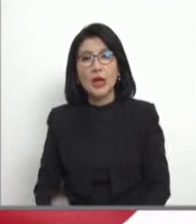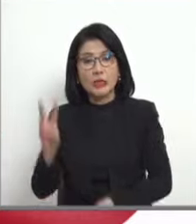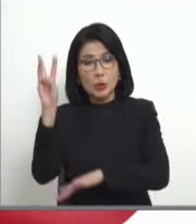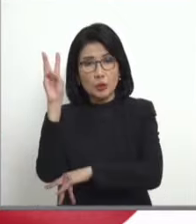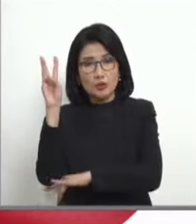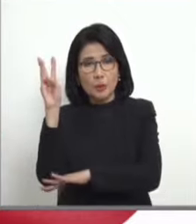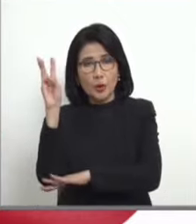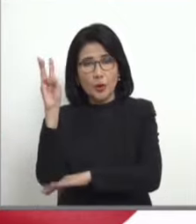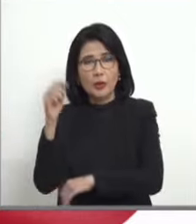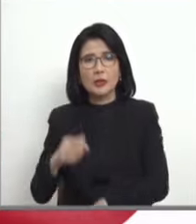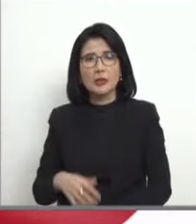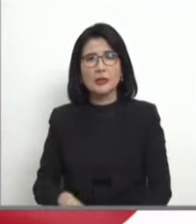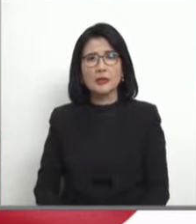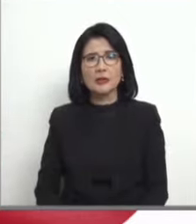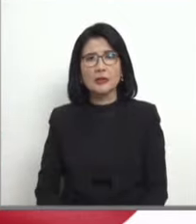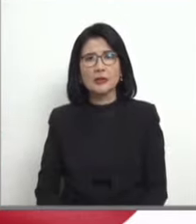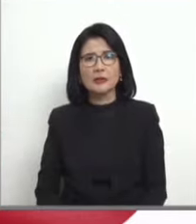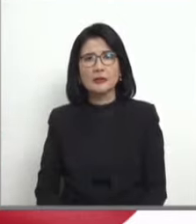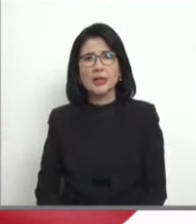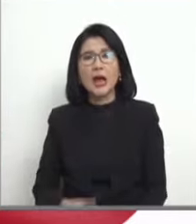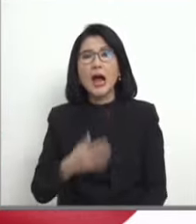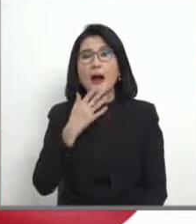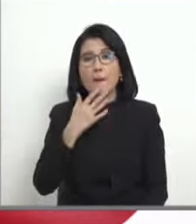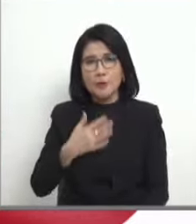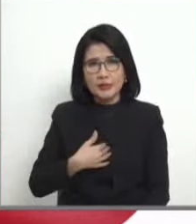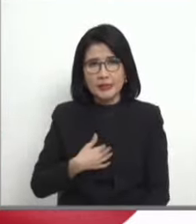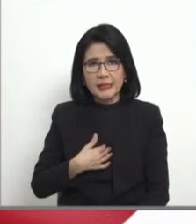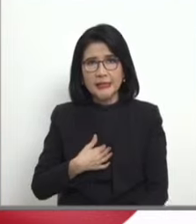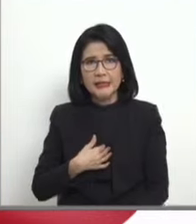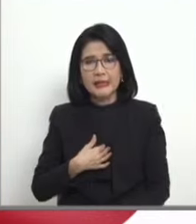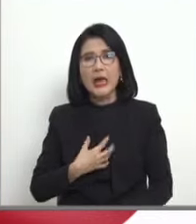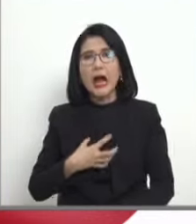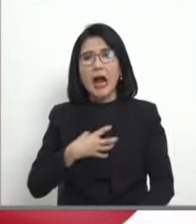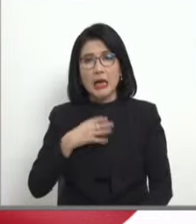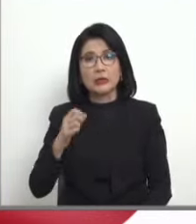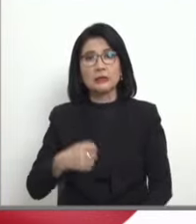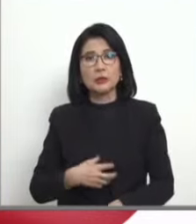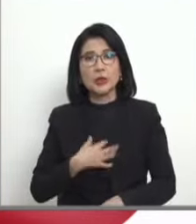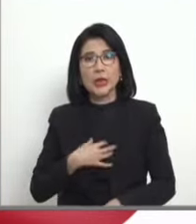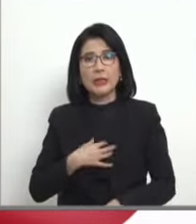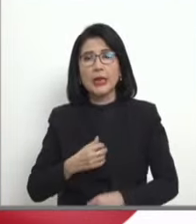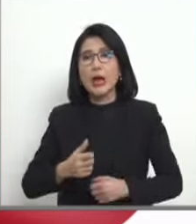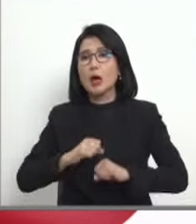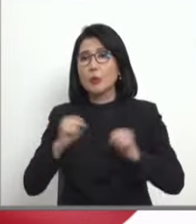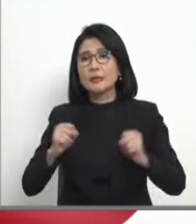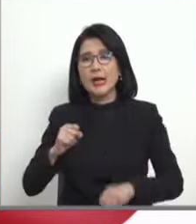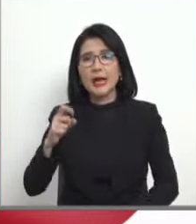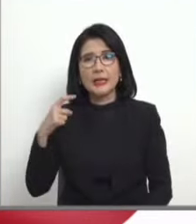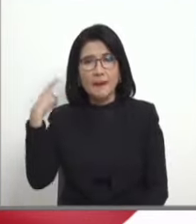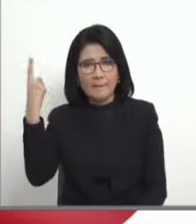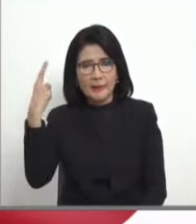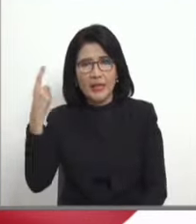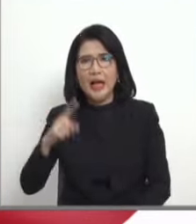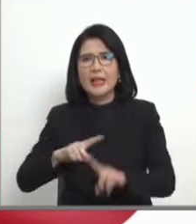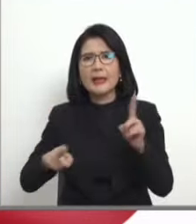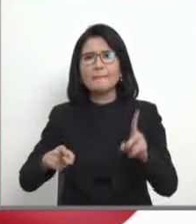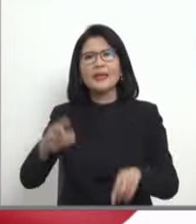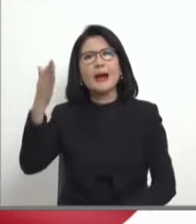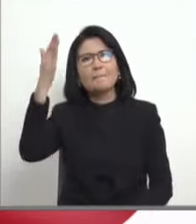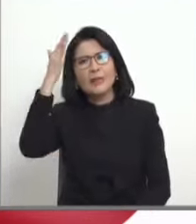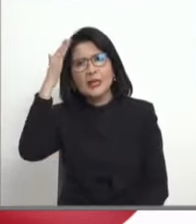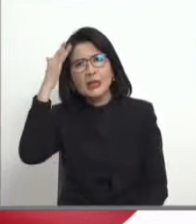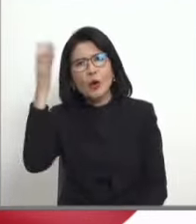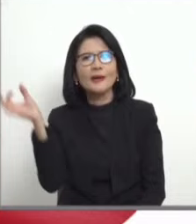kewenangan di perintahan tidak berarti memiliki pengetahuan tentang permasalahan ya yang dimiliki kewenangan pengetahuan Siapa yang tahu